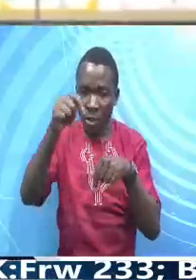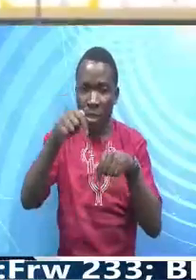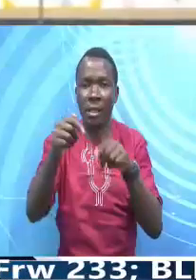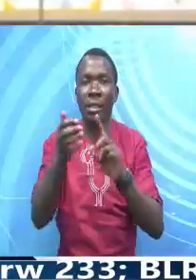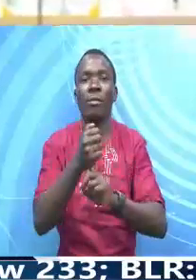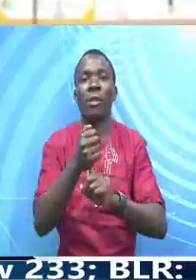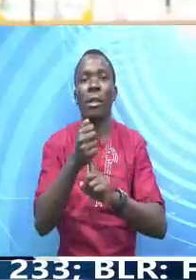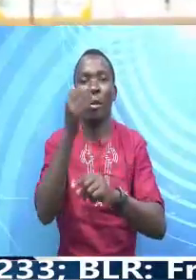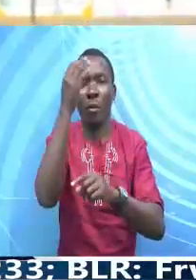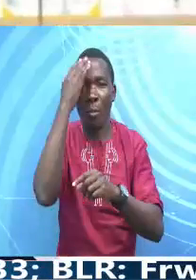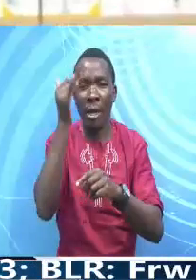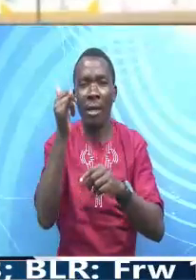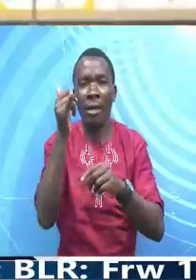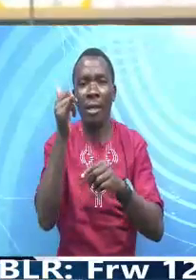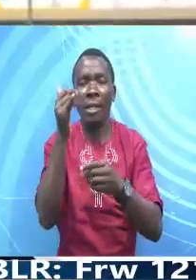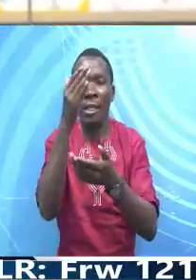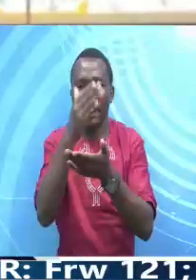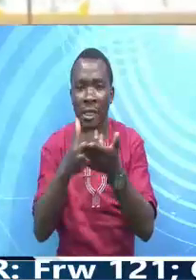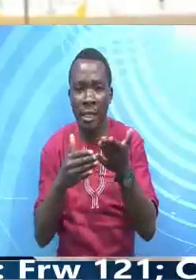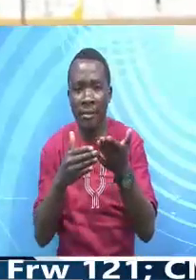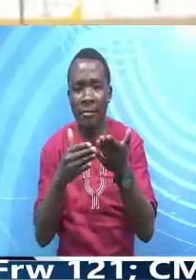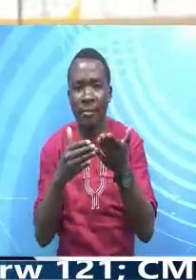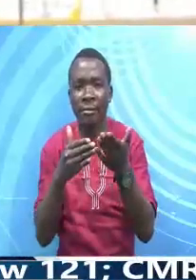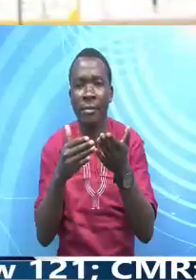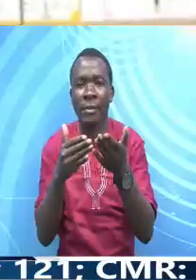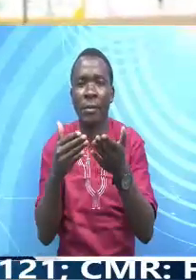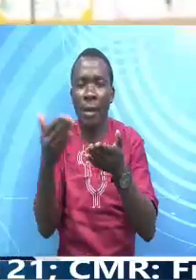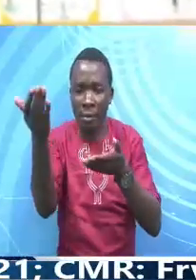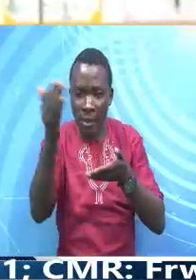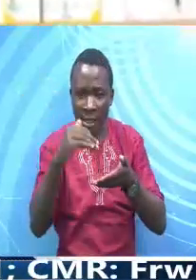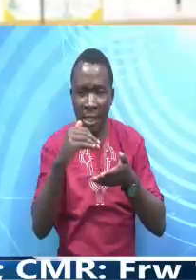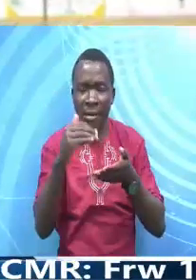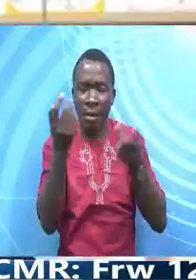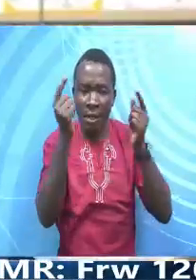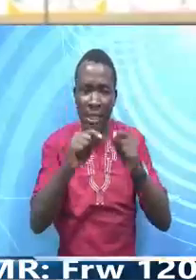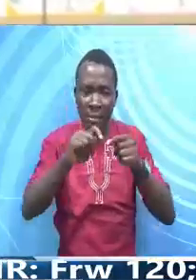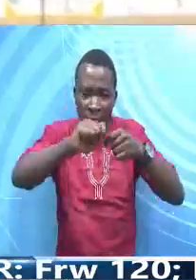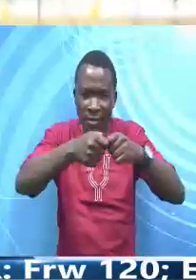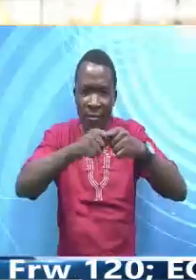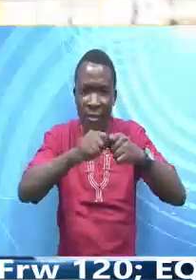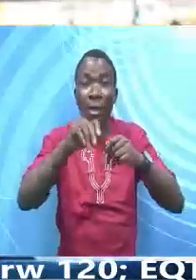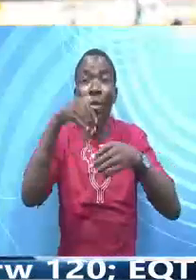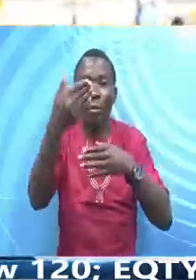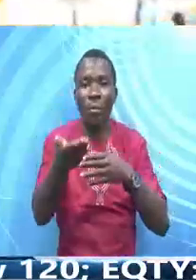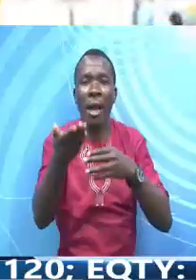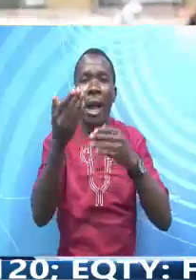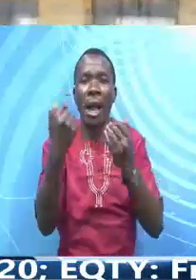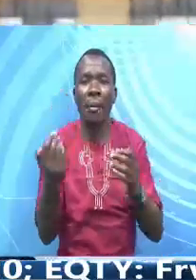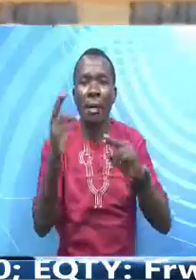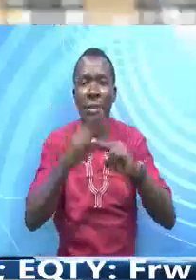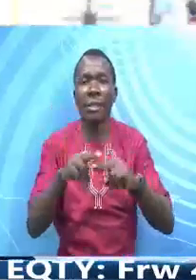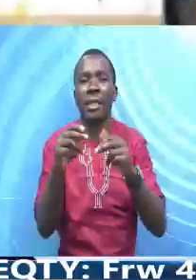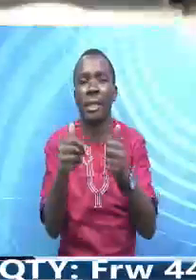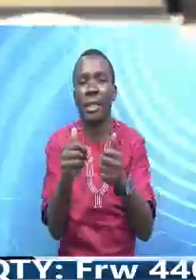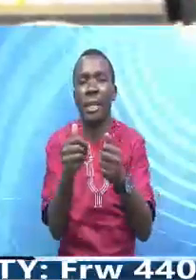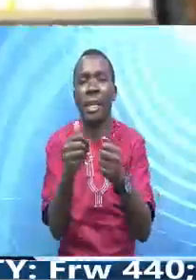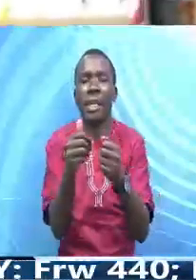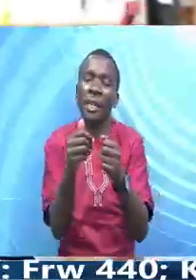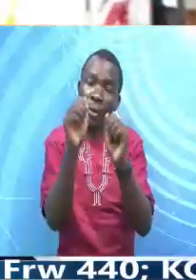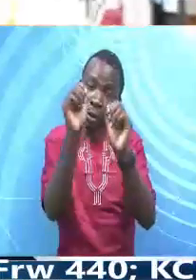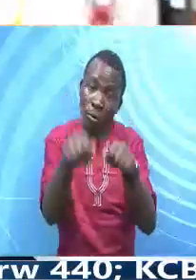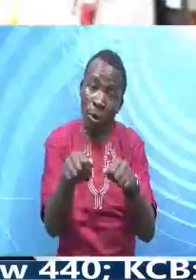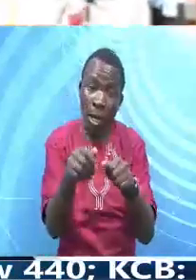amaguru yazo ibice bimwe batangiye kubigeza hano bagiye kuza kuziteranyiriza hano hanyuma abana bicare aho bitari bukunde ubuyobozi